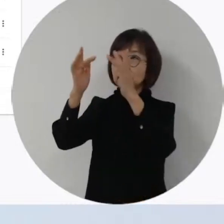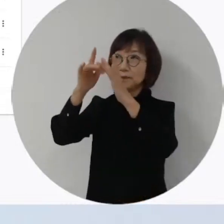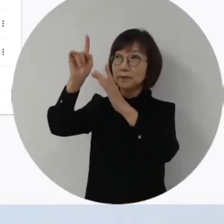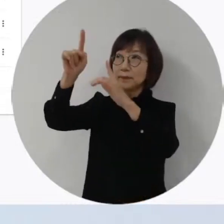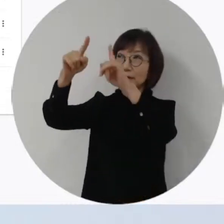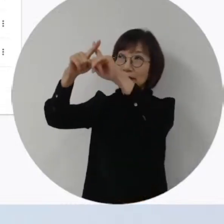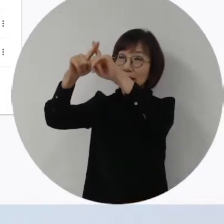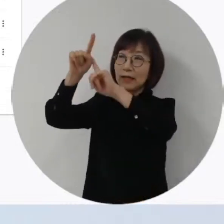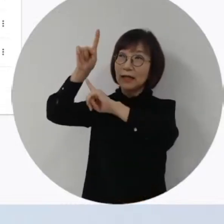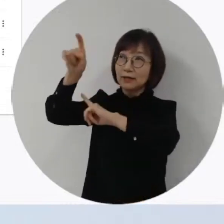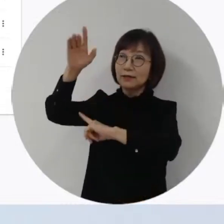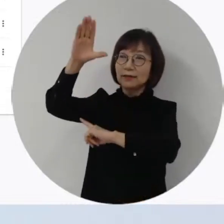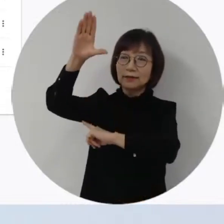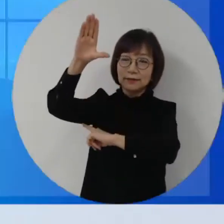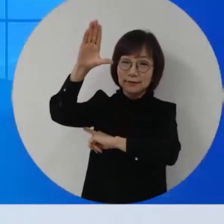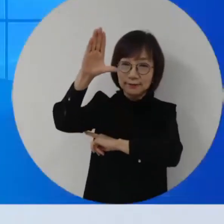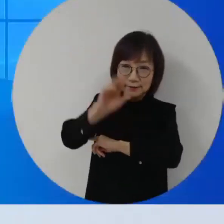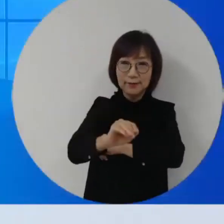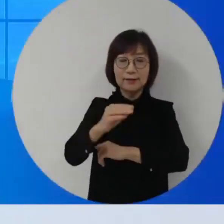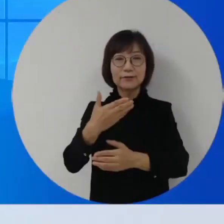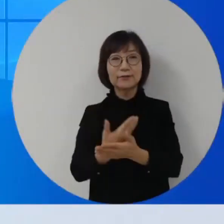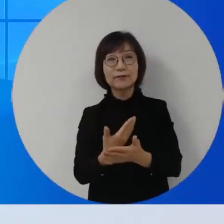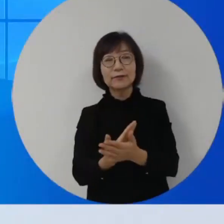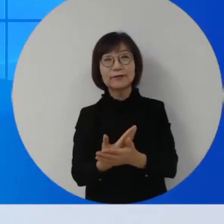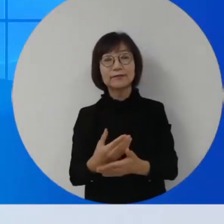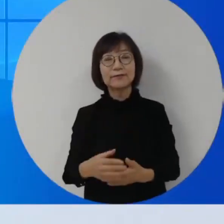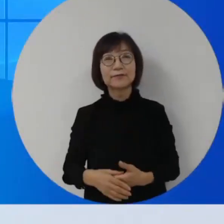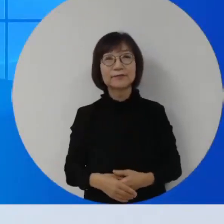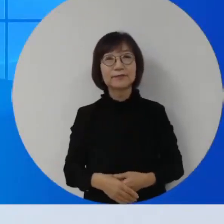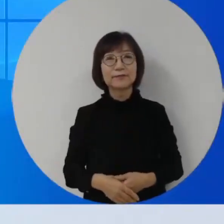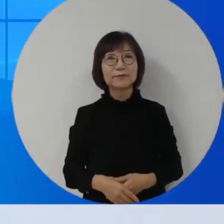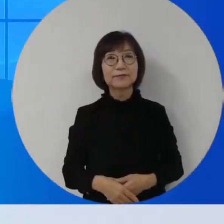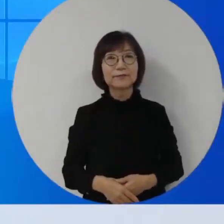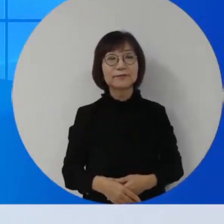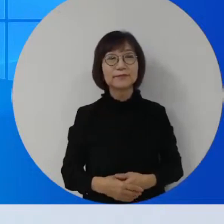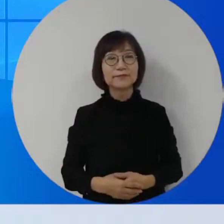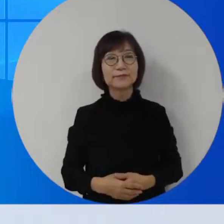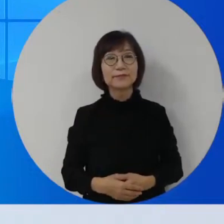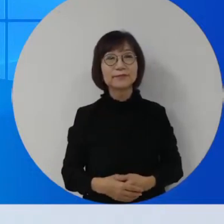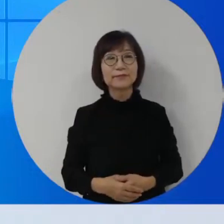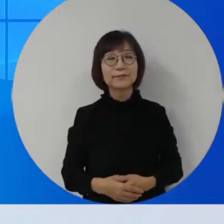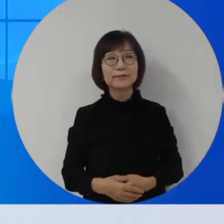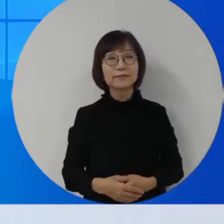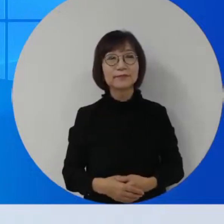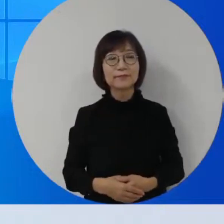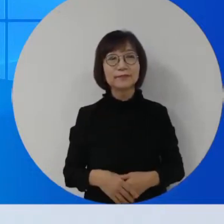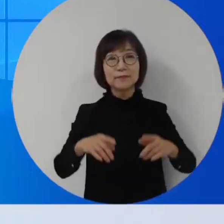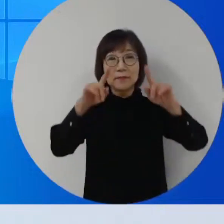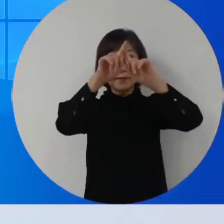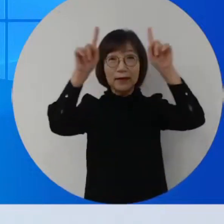바탕화면에서 이 크롬 브라우저의 앱 아이콘을 더블 클릭해서 한번 실행을 해보세요.